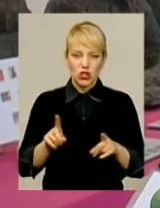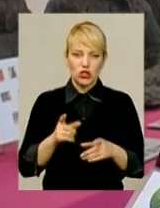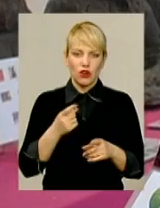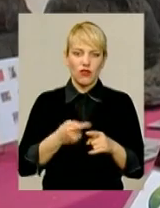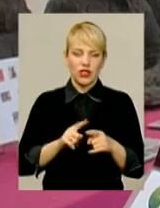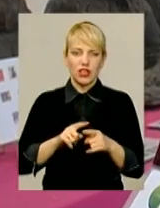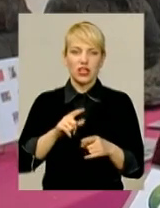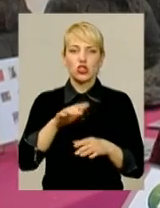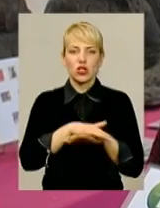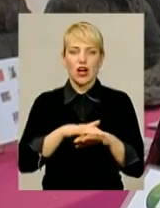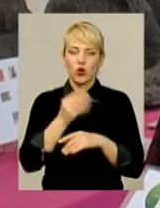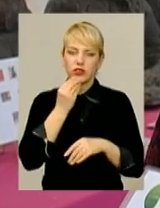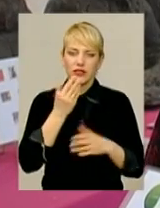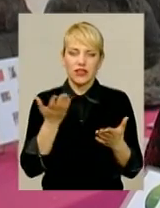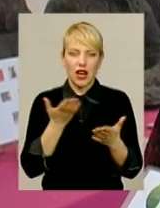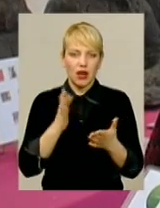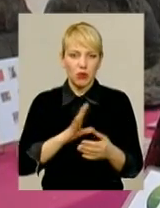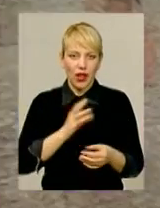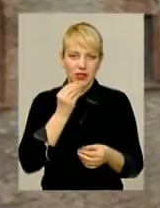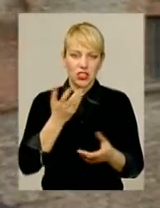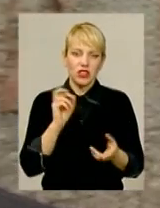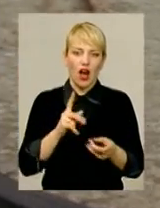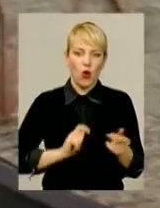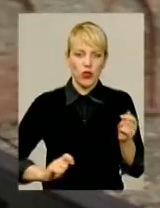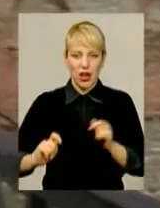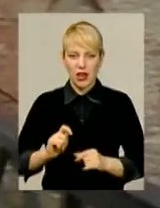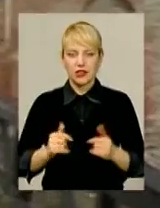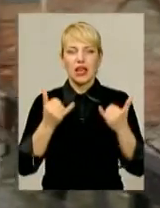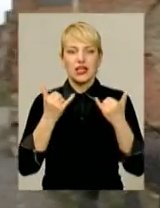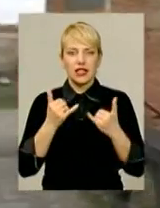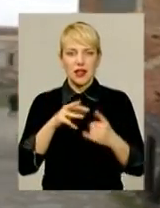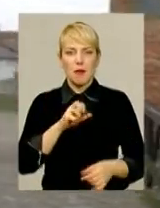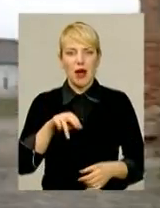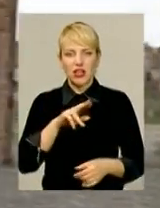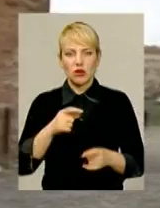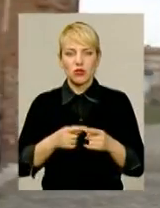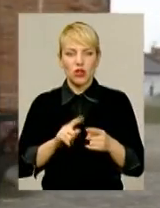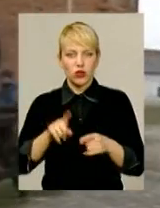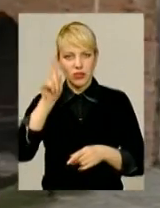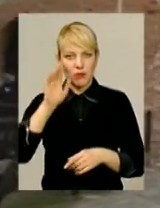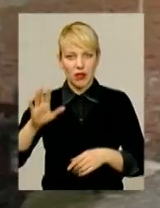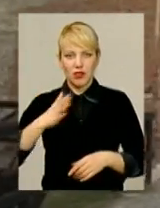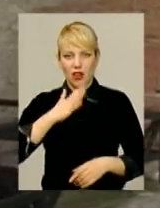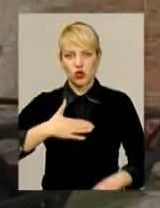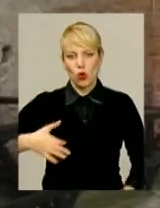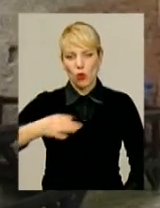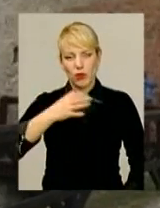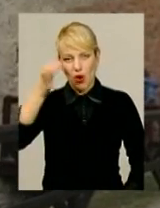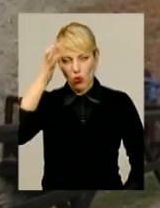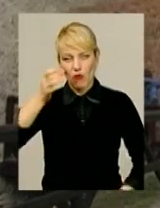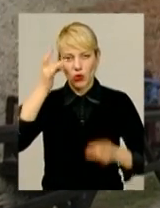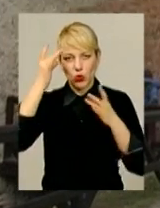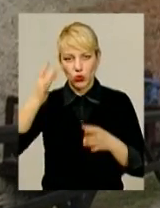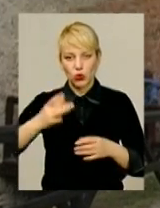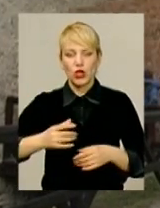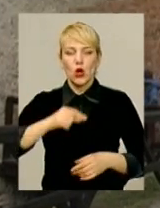їв, яка їжа була, як одягався. Нині Межибіж – це один із брендів області – науковий, культурний, духовний